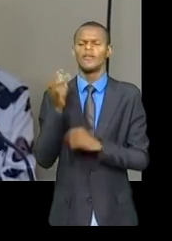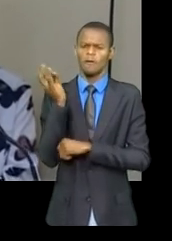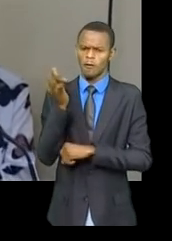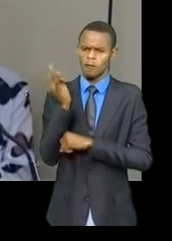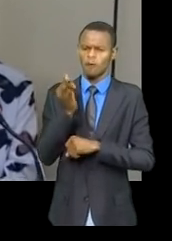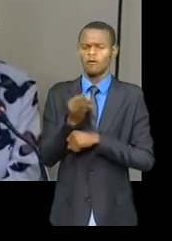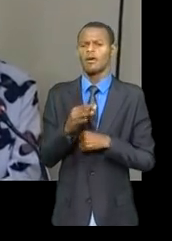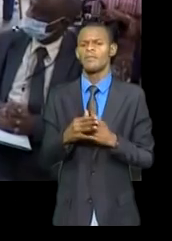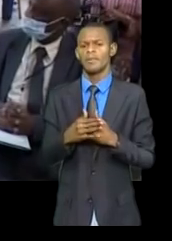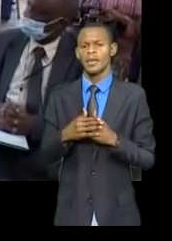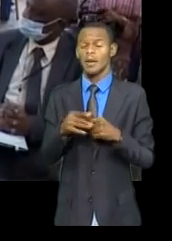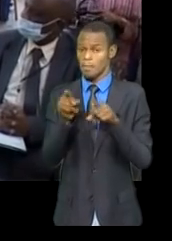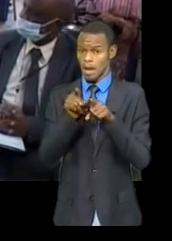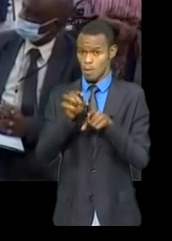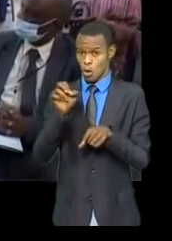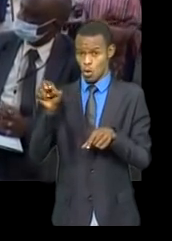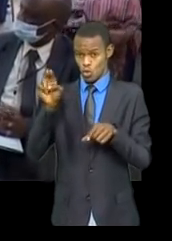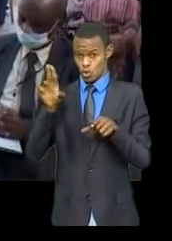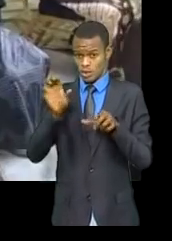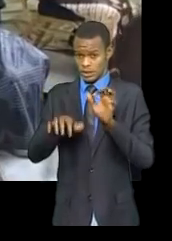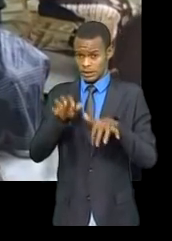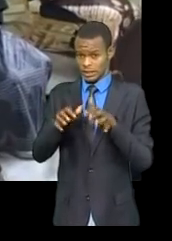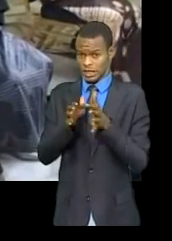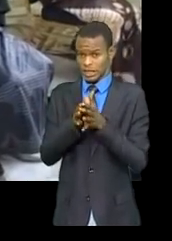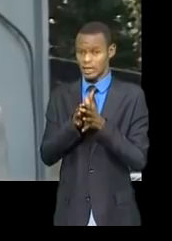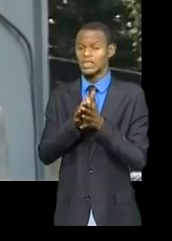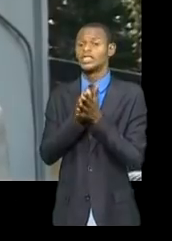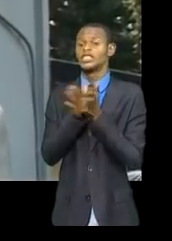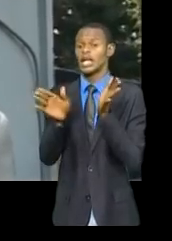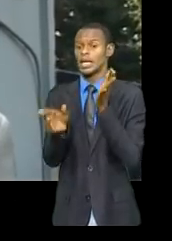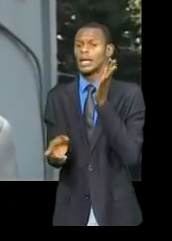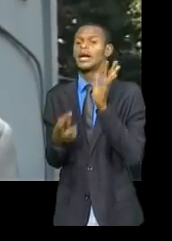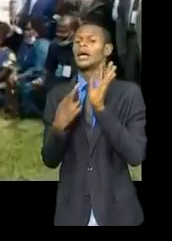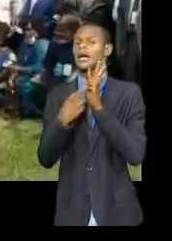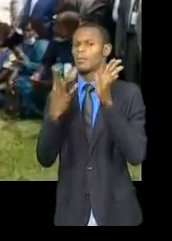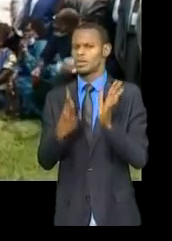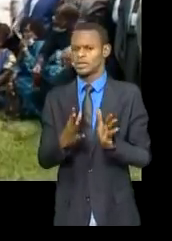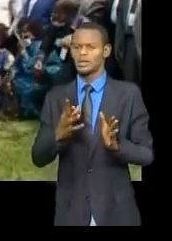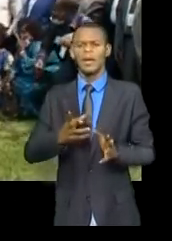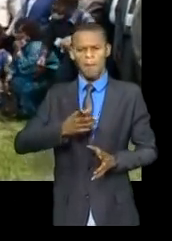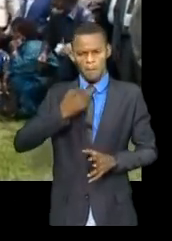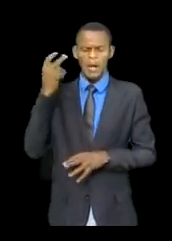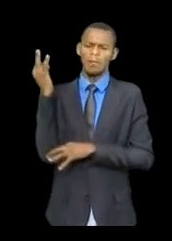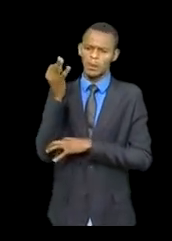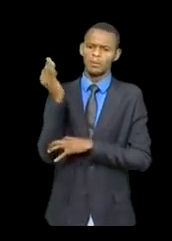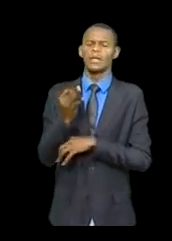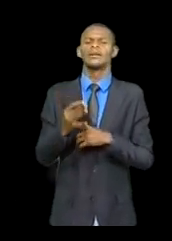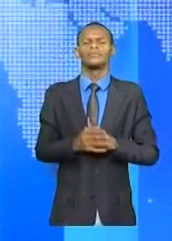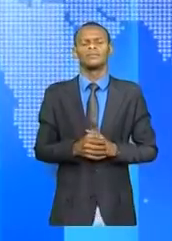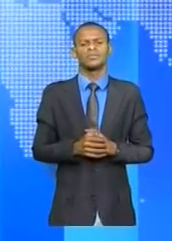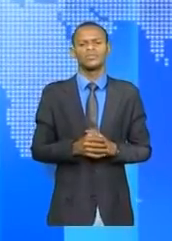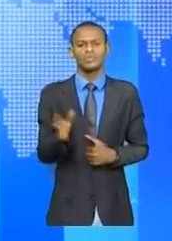des Nations Unies en RDC. Rappelons-le que les travaux vont se poursuivre en panel jusqu'au 9 juillet 2021.